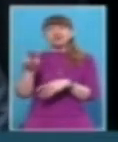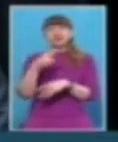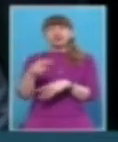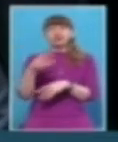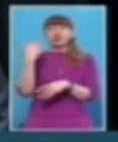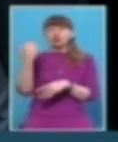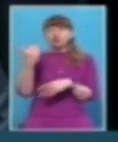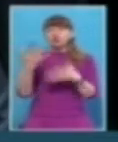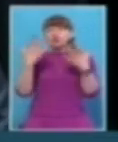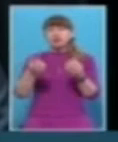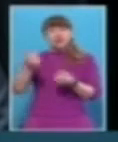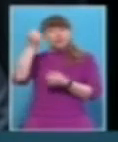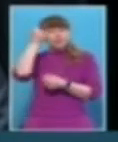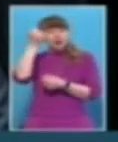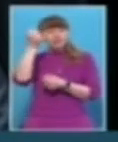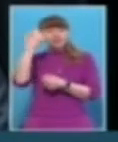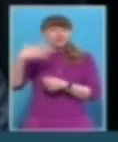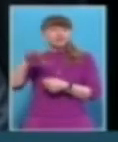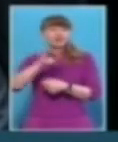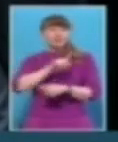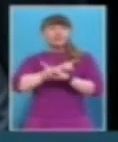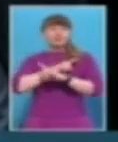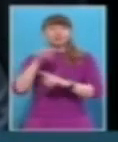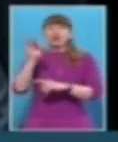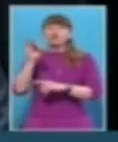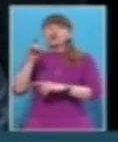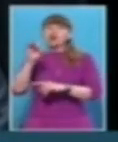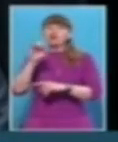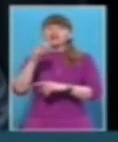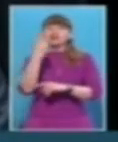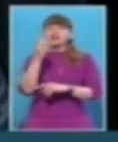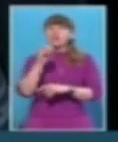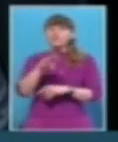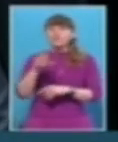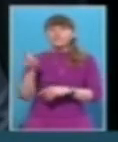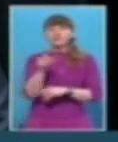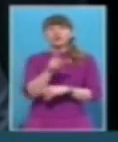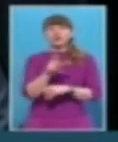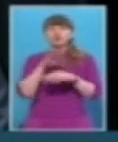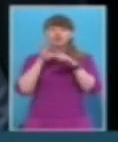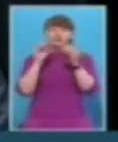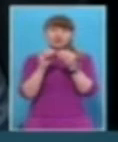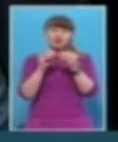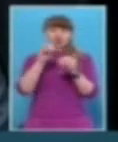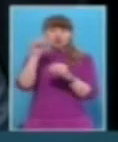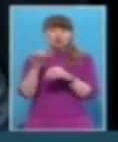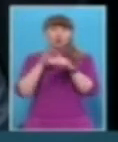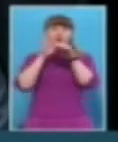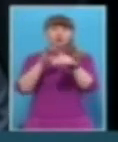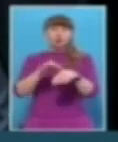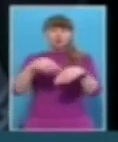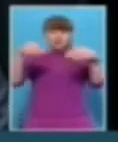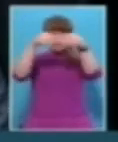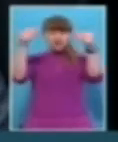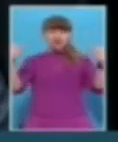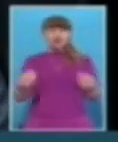у нас день памяти всем нашим павшим афганцам. Мы в 10 часов возлагаем венки на нашем